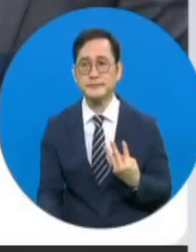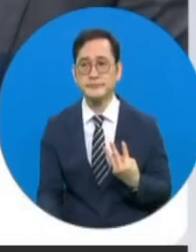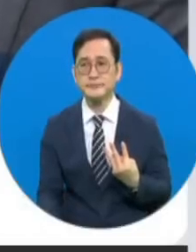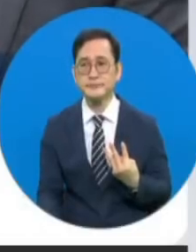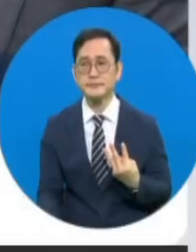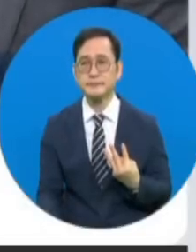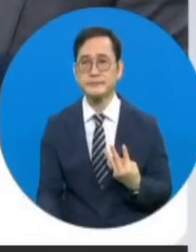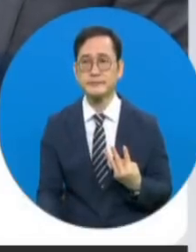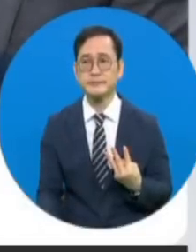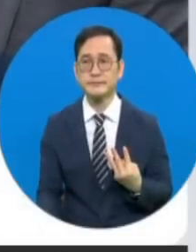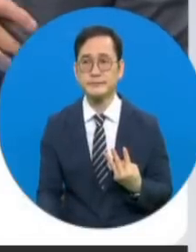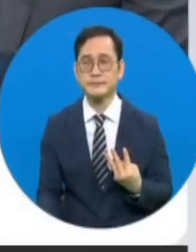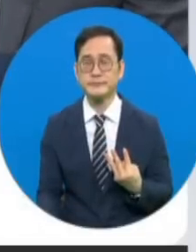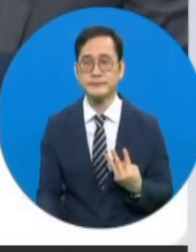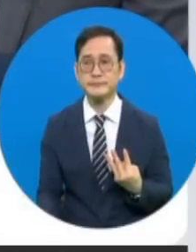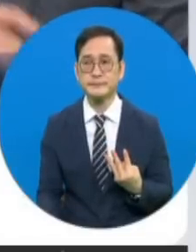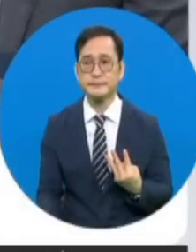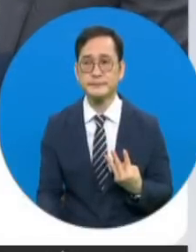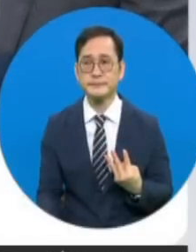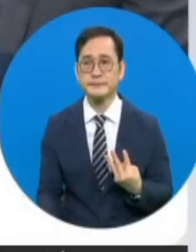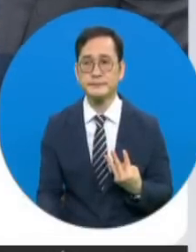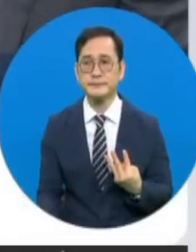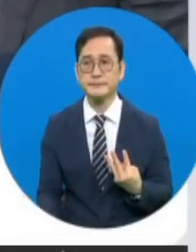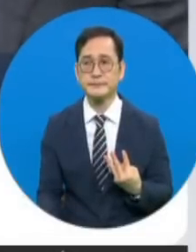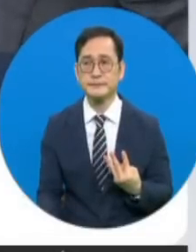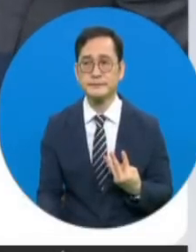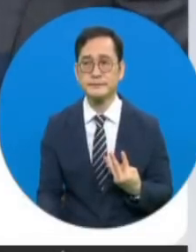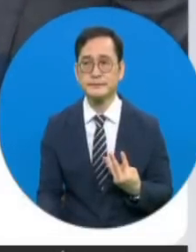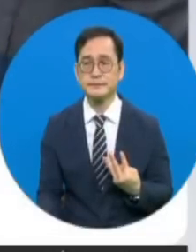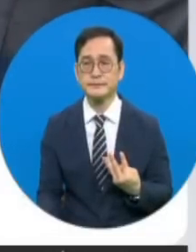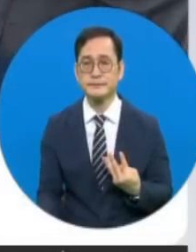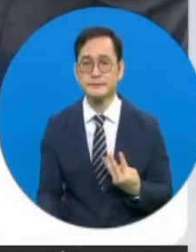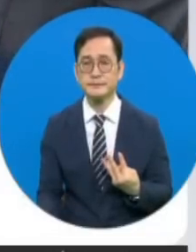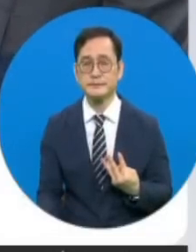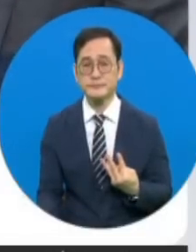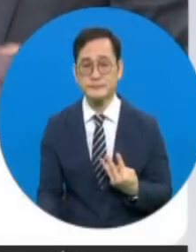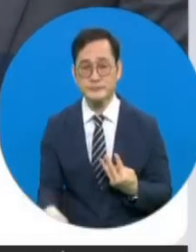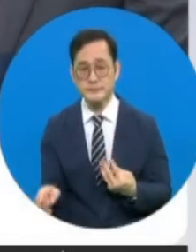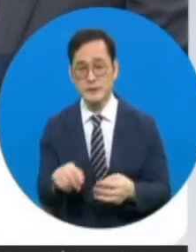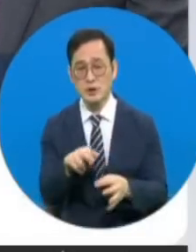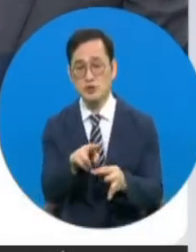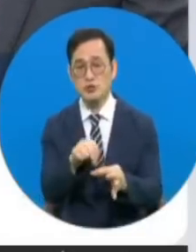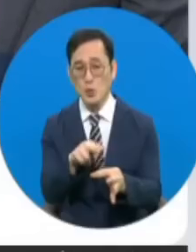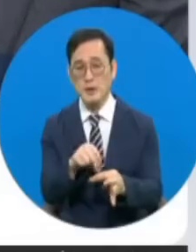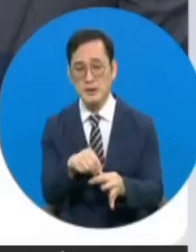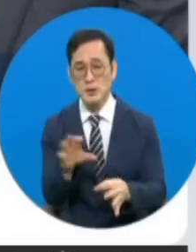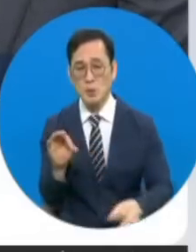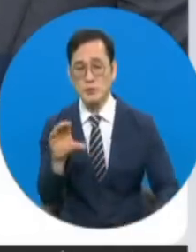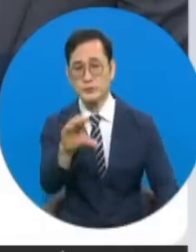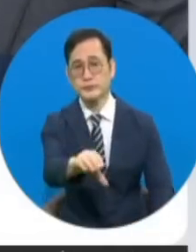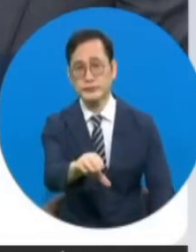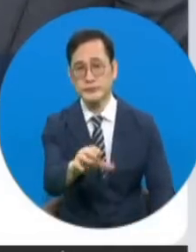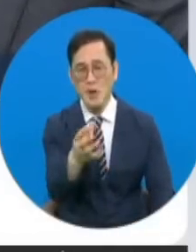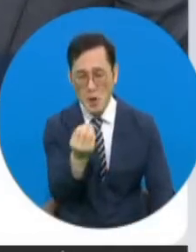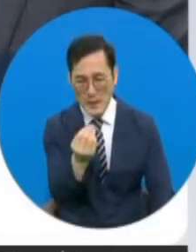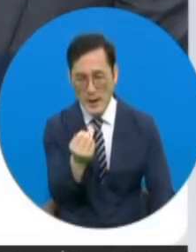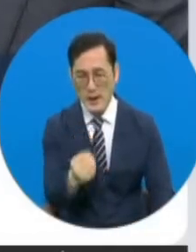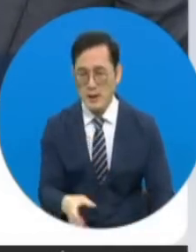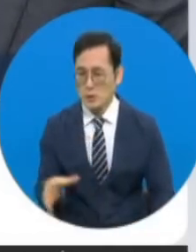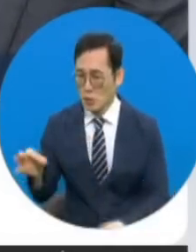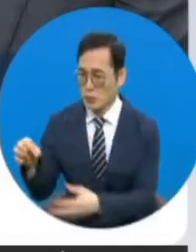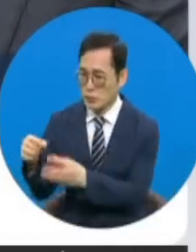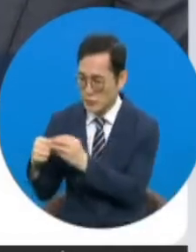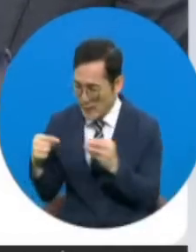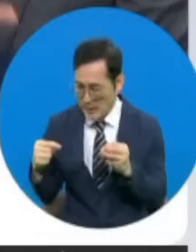실제로 탈중앙화 거래소에 코인을 예치를 얼마나 했느냐 하는 거고요 실제적으로 그런 의미에서